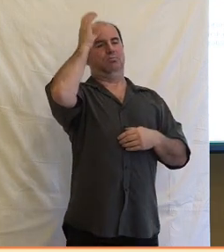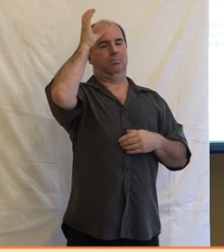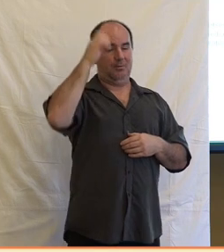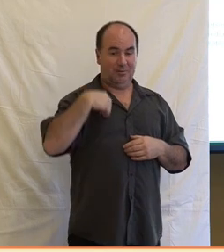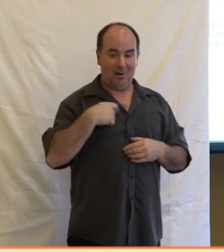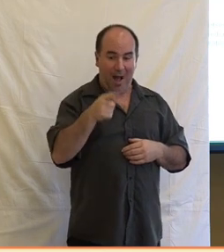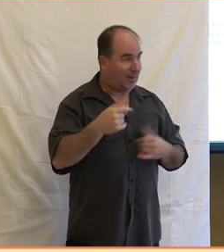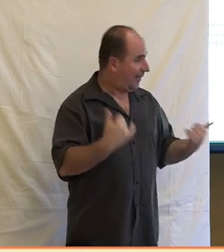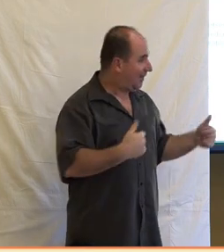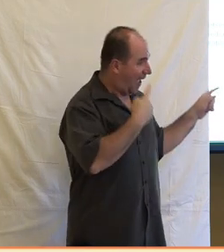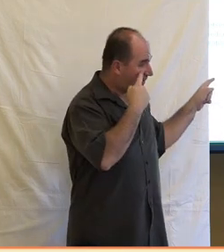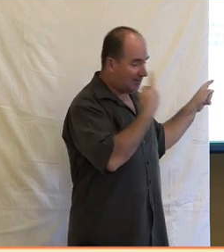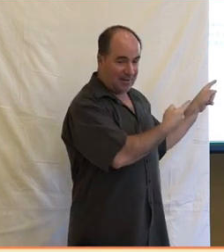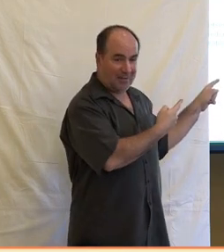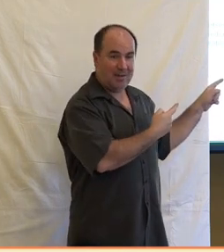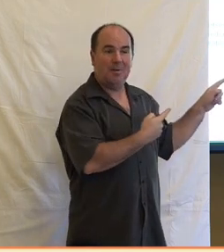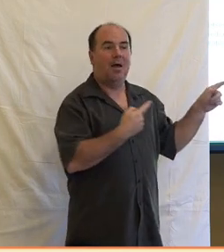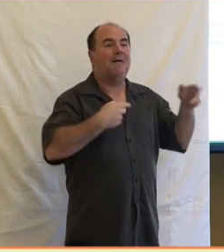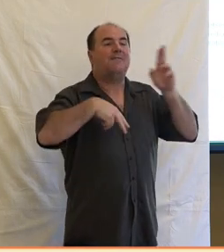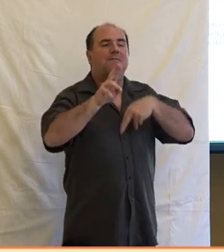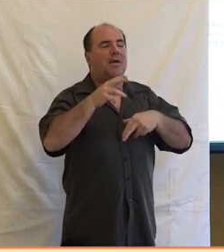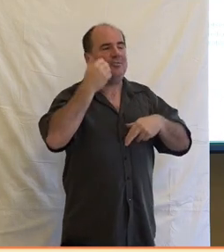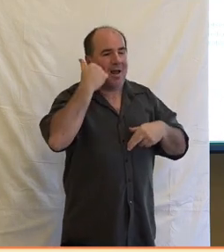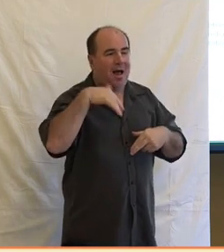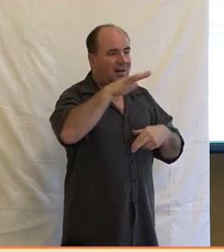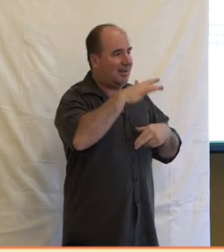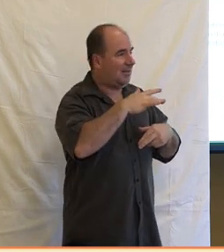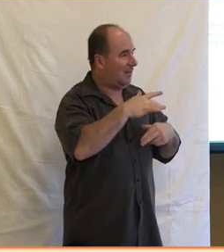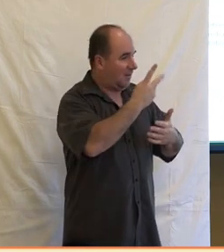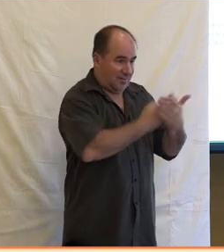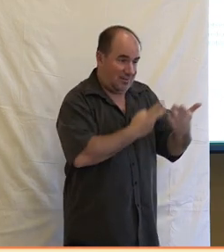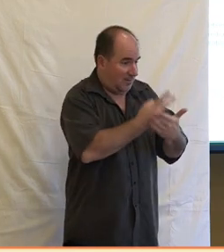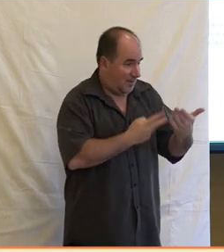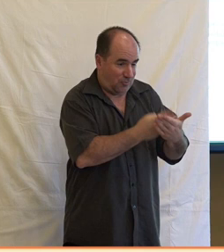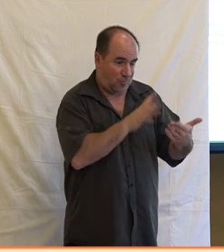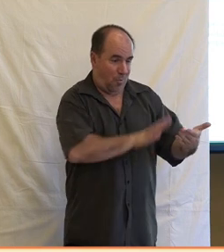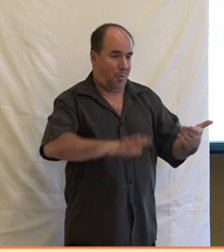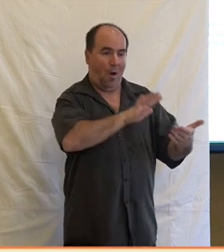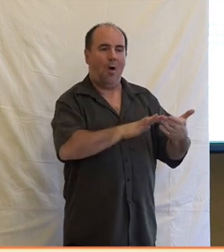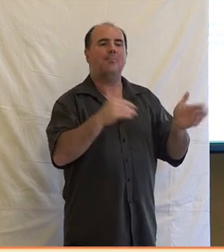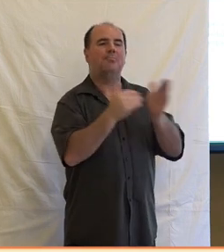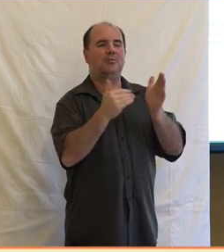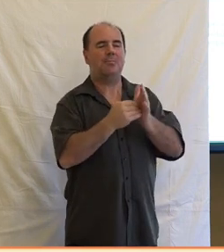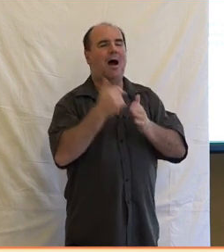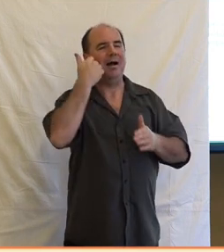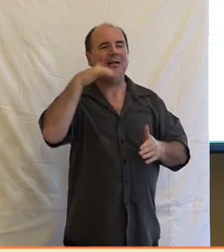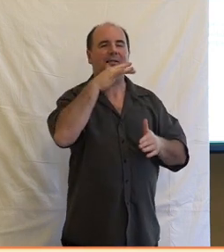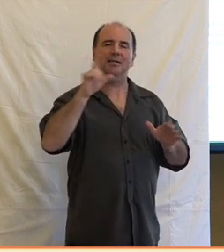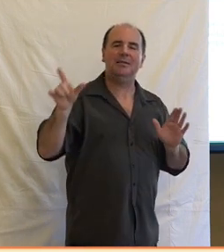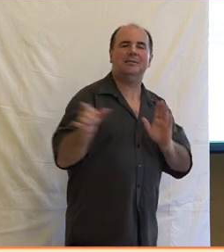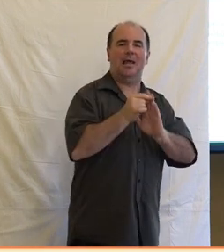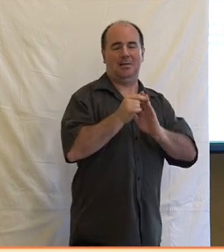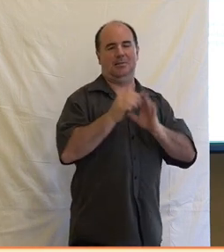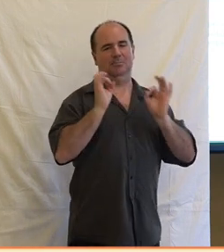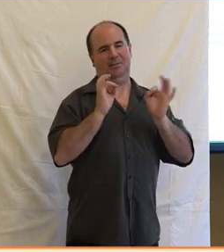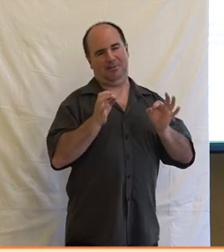zpravidla nekonzumuje mediální obsahy zaměřené na život a specifické problémy lidí se speciálními potřebami. A my jsme ráno viděli, že i vlastně